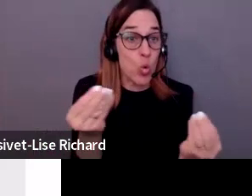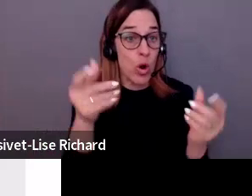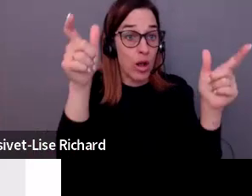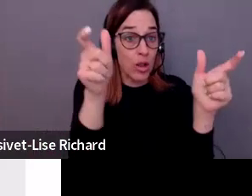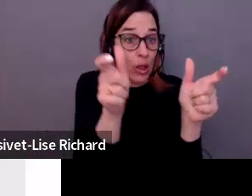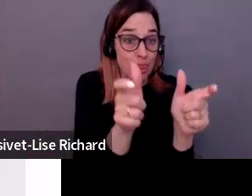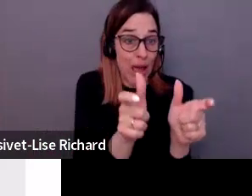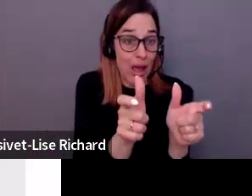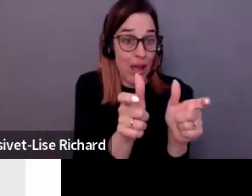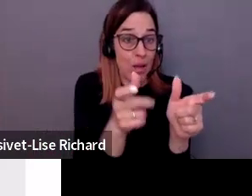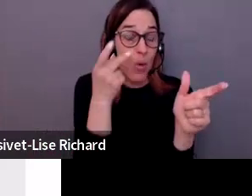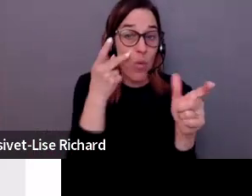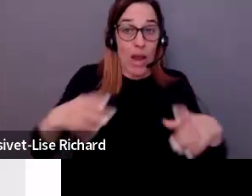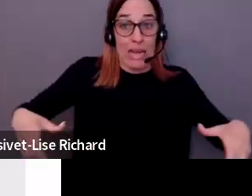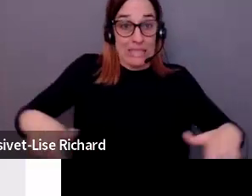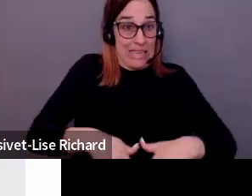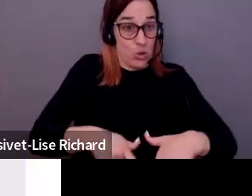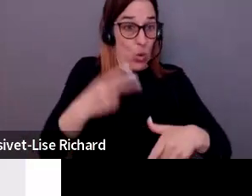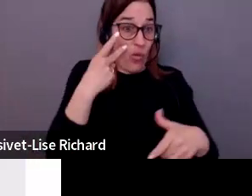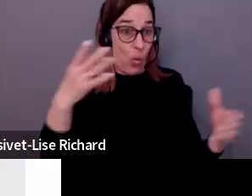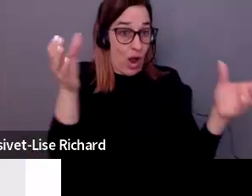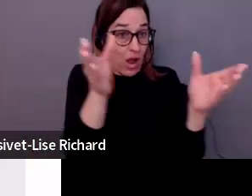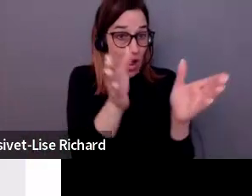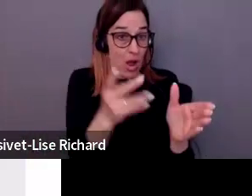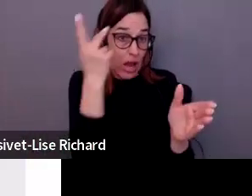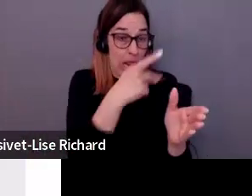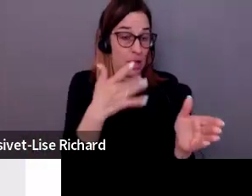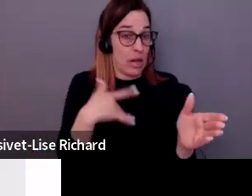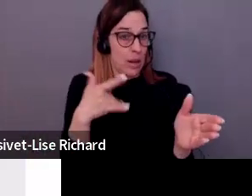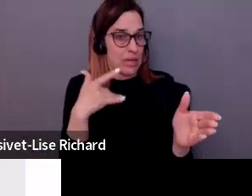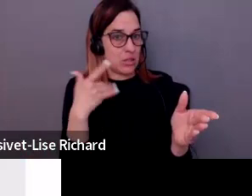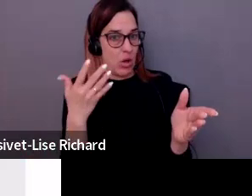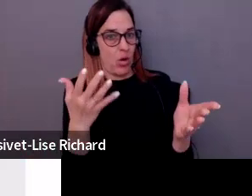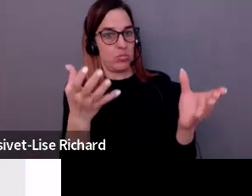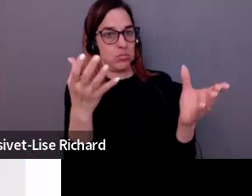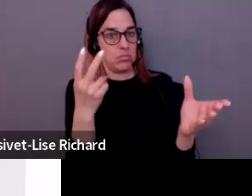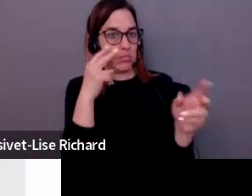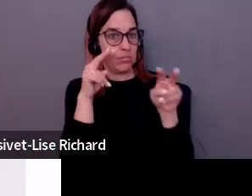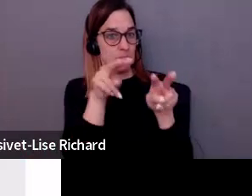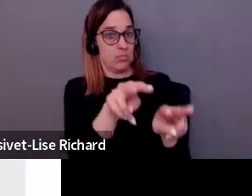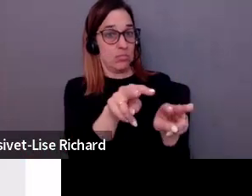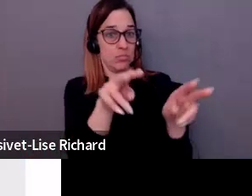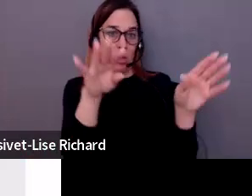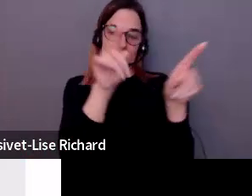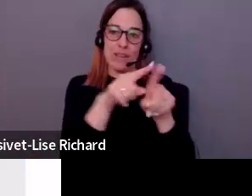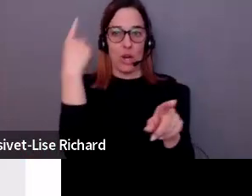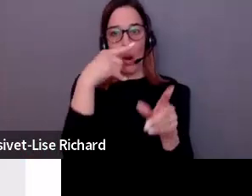taille qui est définie, puis avec la ceinture, ben, on donne l'impression que ça nous fait, encore une fois, je me répète, mais le